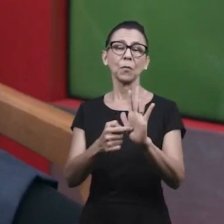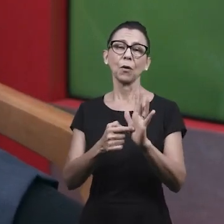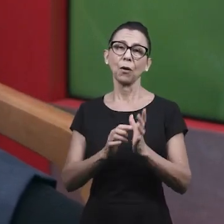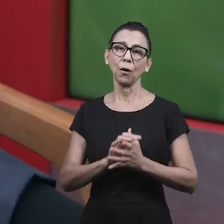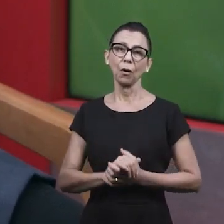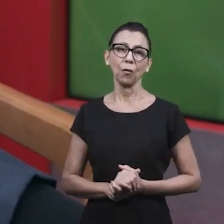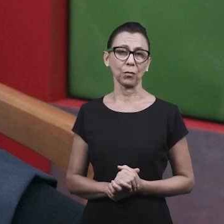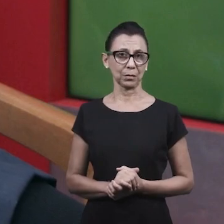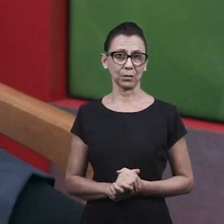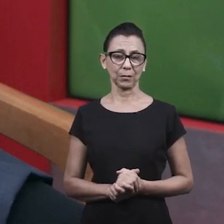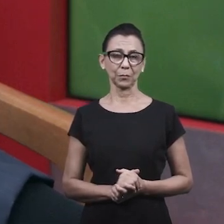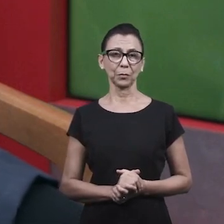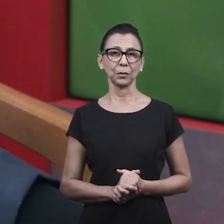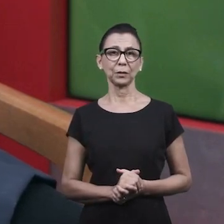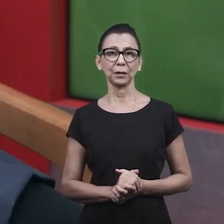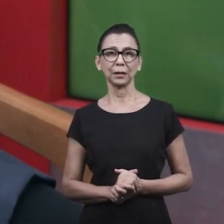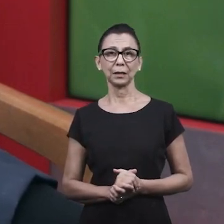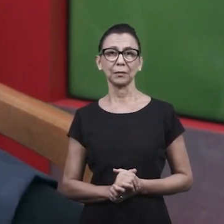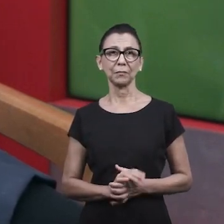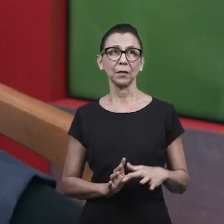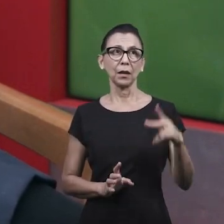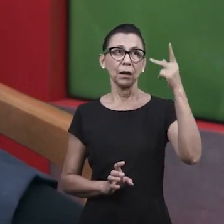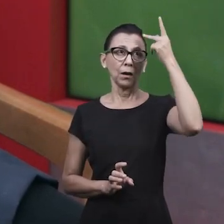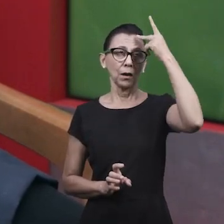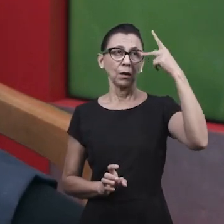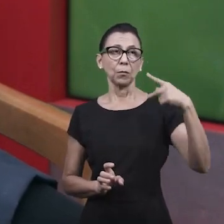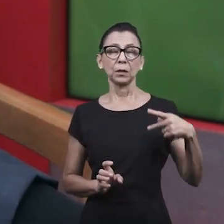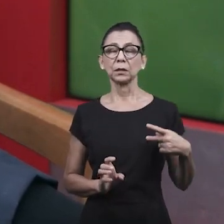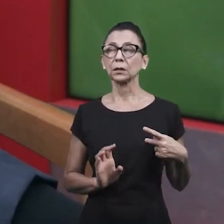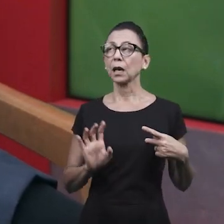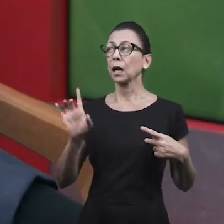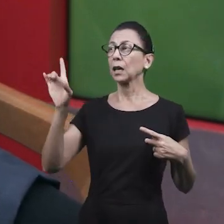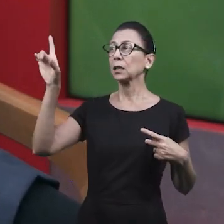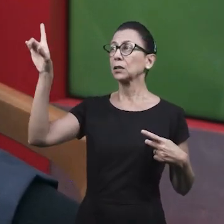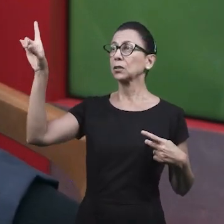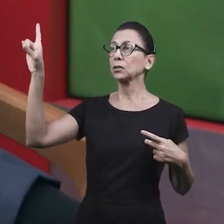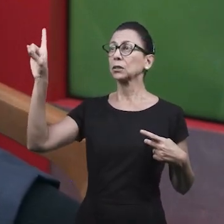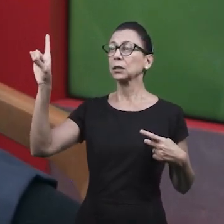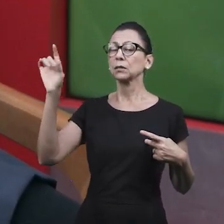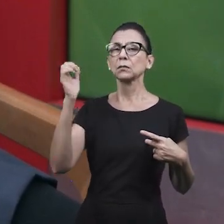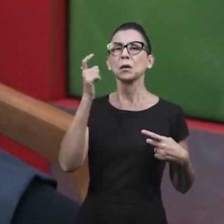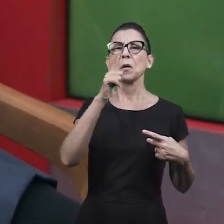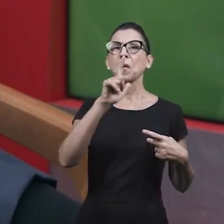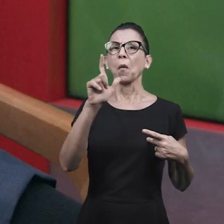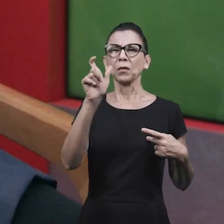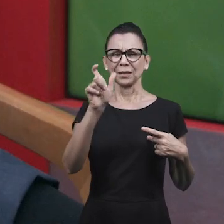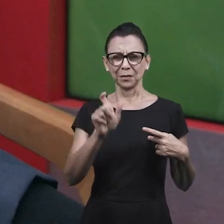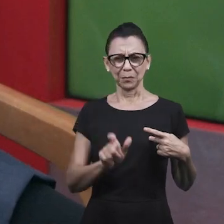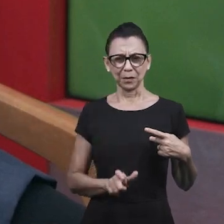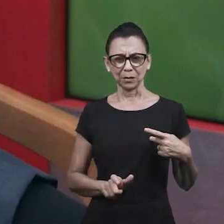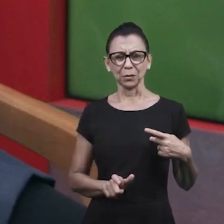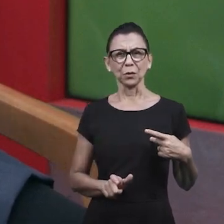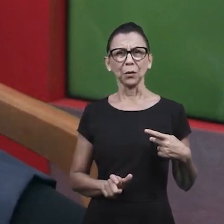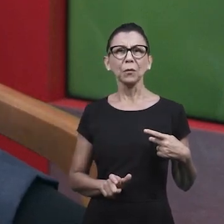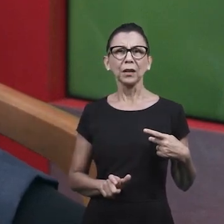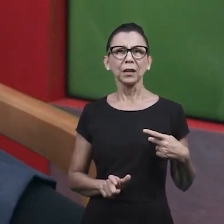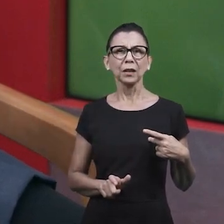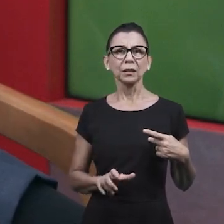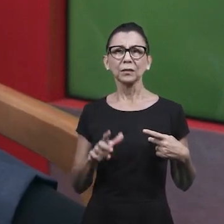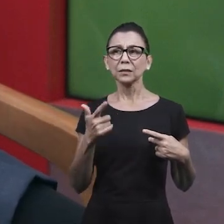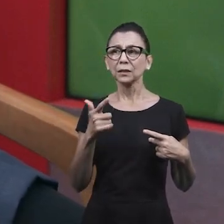que il laisse très clair qu'il n'existe pas entre Dieu et l'homme une